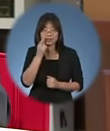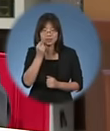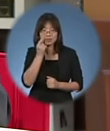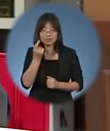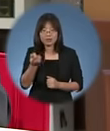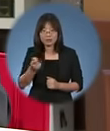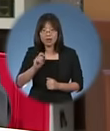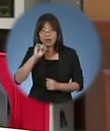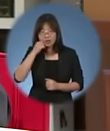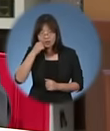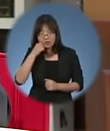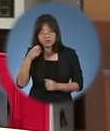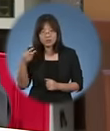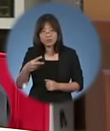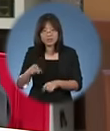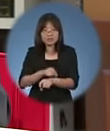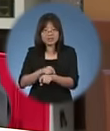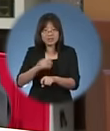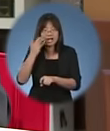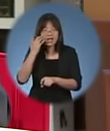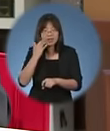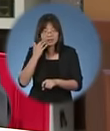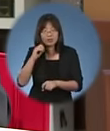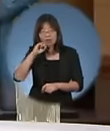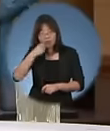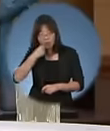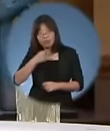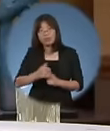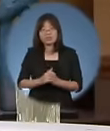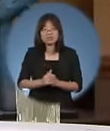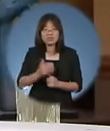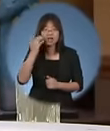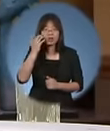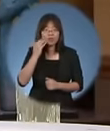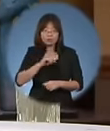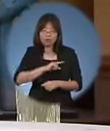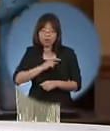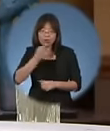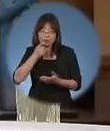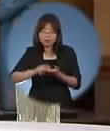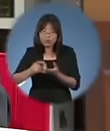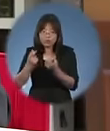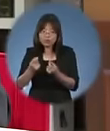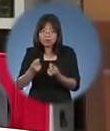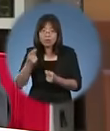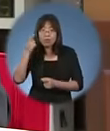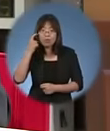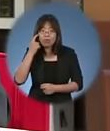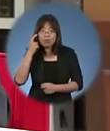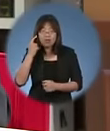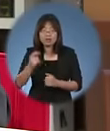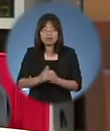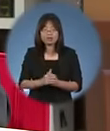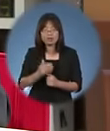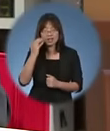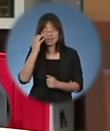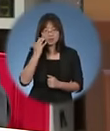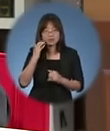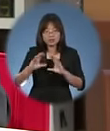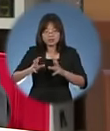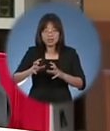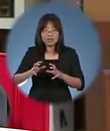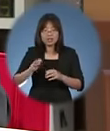좀 어렵고 일본. 특히 또 우리나라 편이 어렵죠. 한국 편이 제일 쉬울 것 같은데 왜 어렵죠? 아니죠. 우리나라